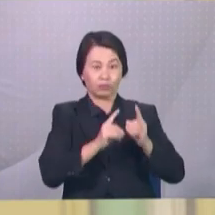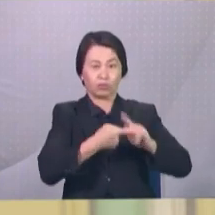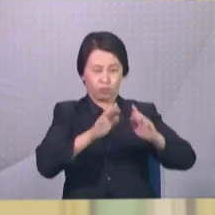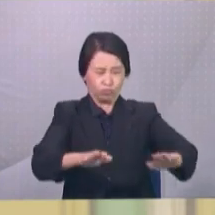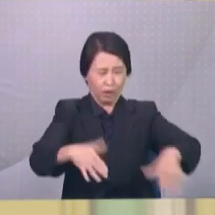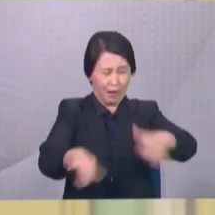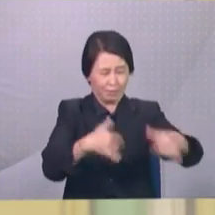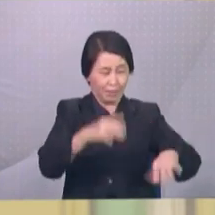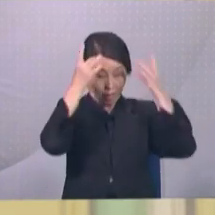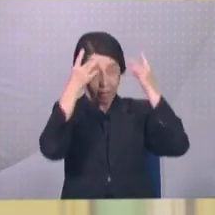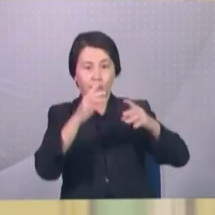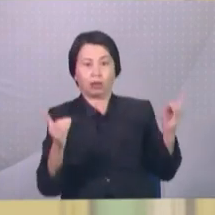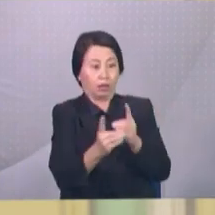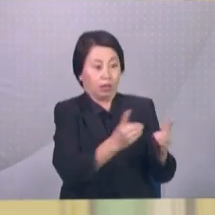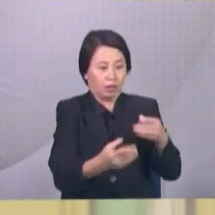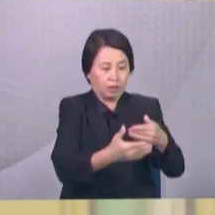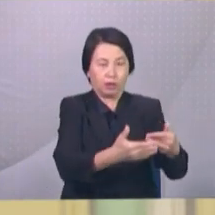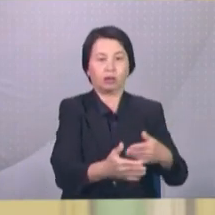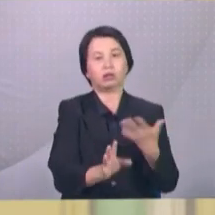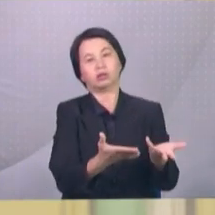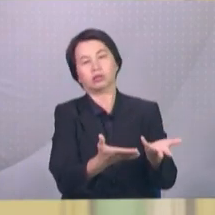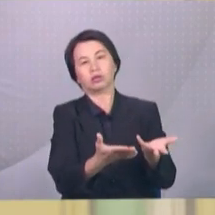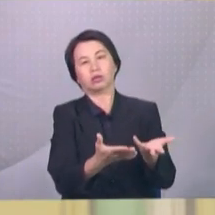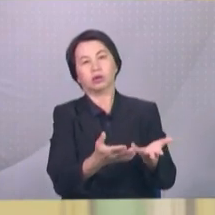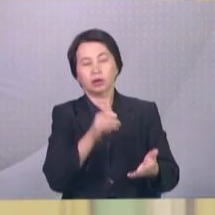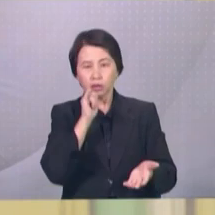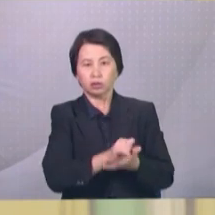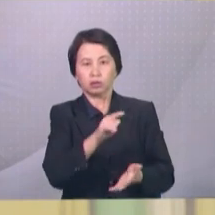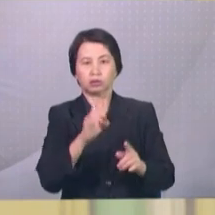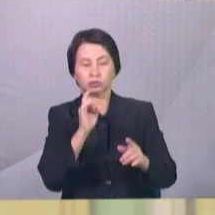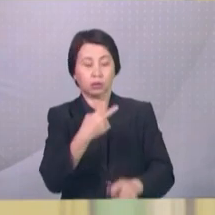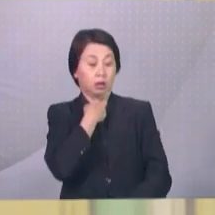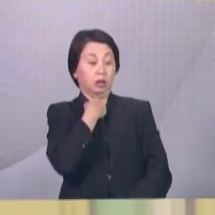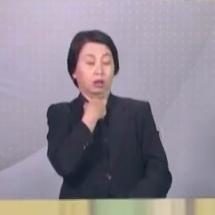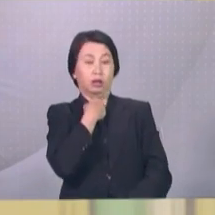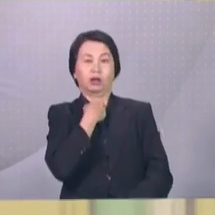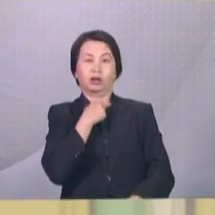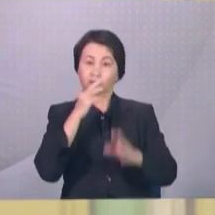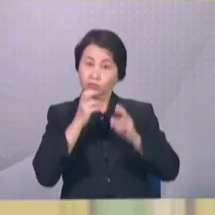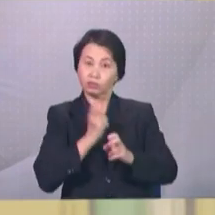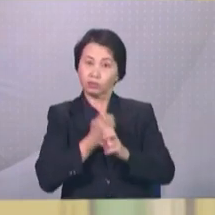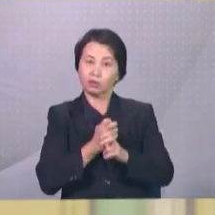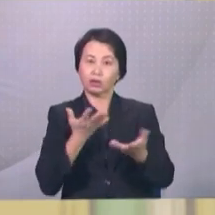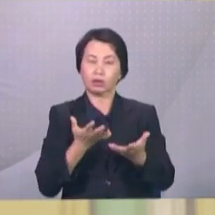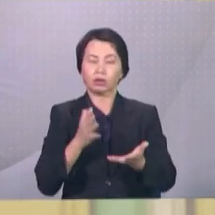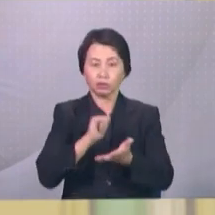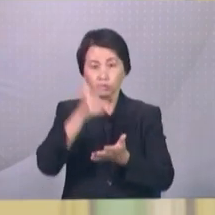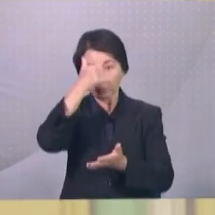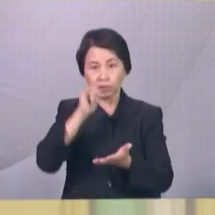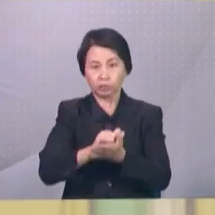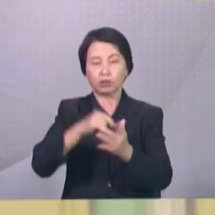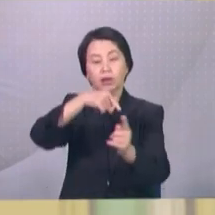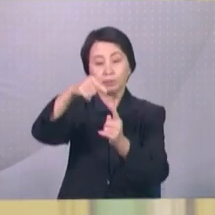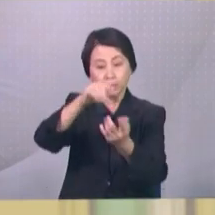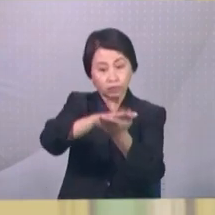jumpa kawan-kawan, nak melakukan penjarakan sosial dan sebagainya, itu merupakan satu kekangan utama. Sebab itu kita kata tadi, apabila